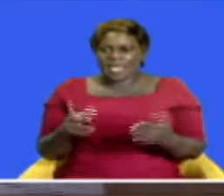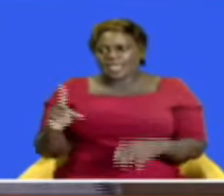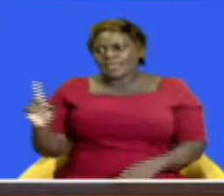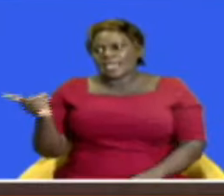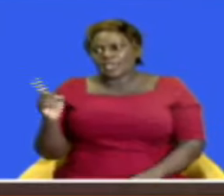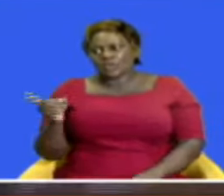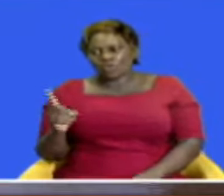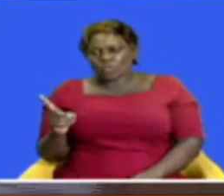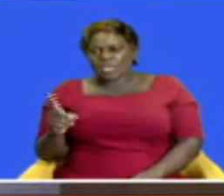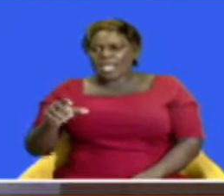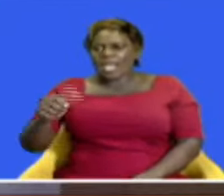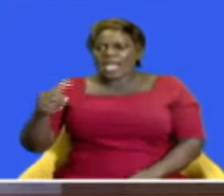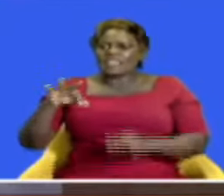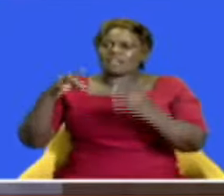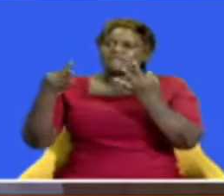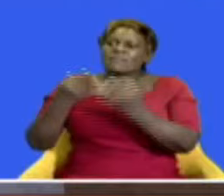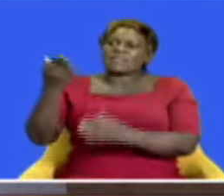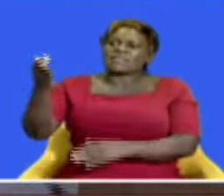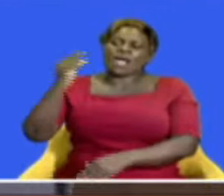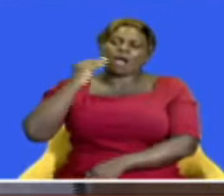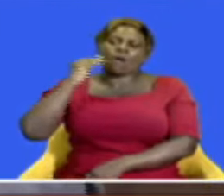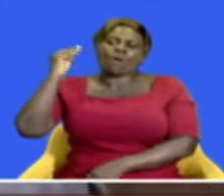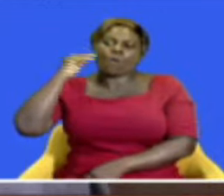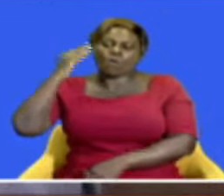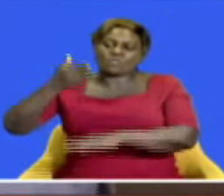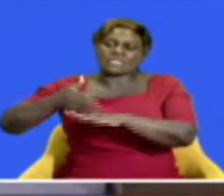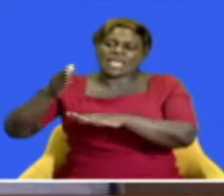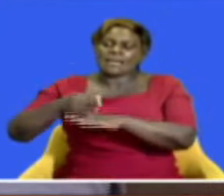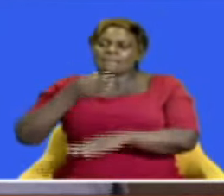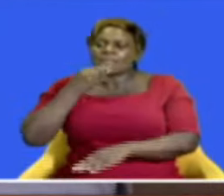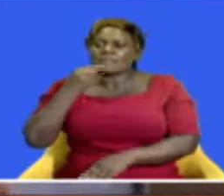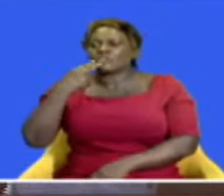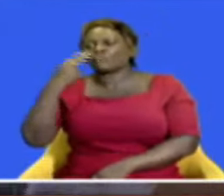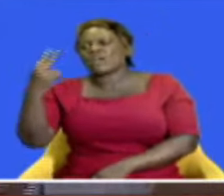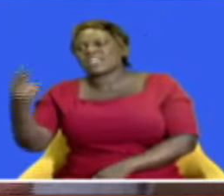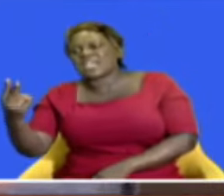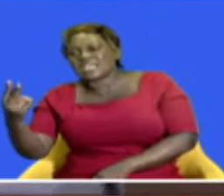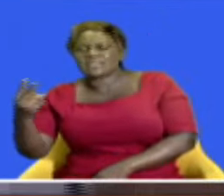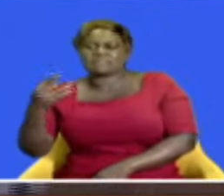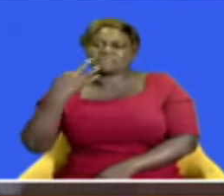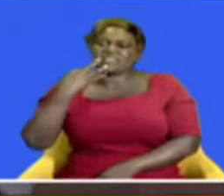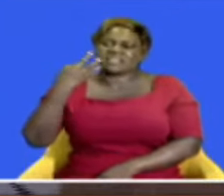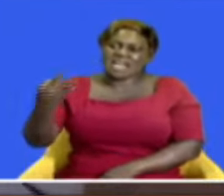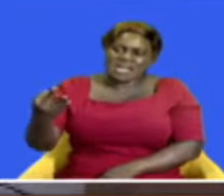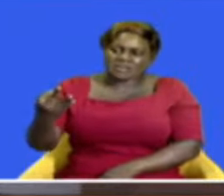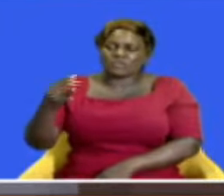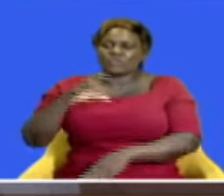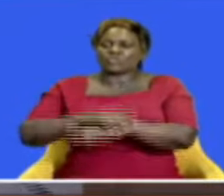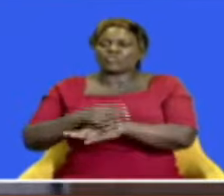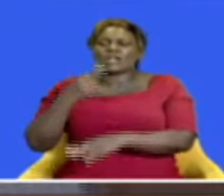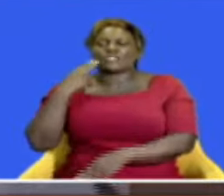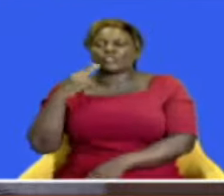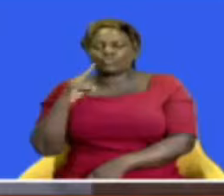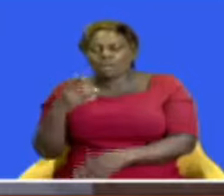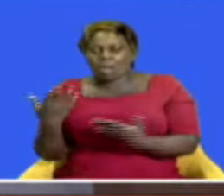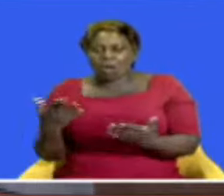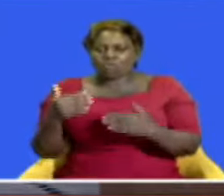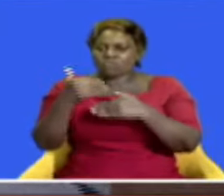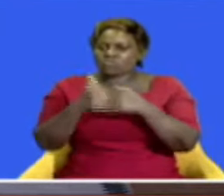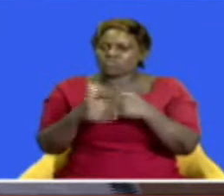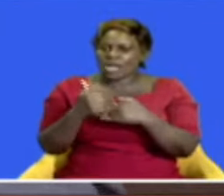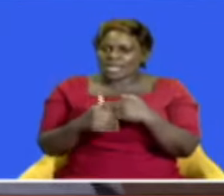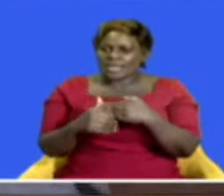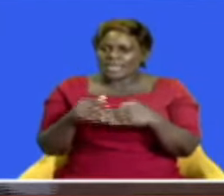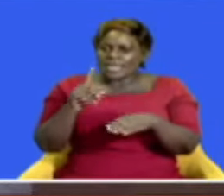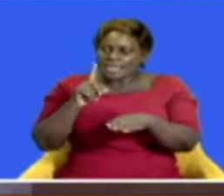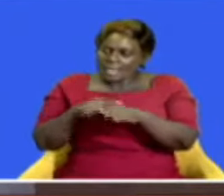Nairobi, tuna wenzetu, familia zetu pale nyumbani, natumia mama shilingi 200, 300 aende anunue sukari, aende anunue mkate.